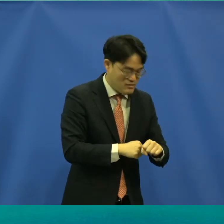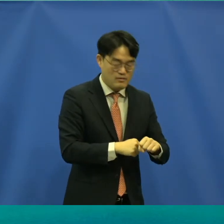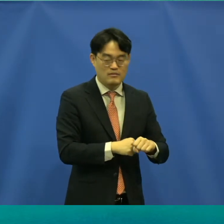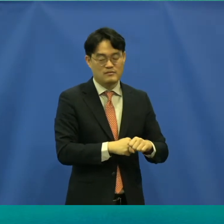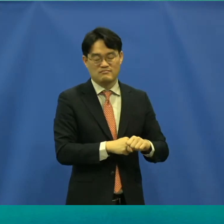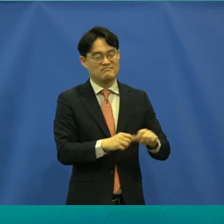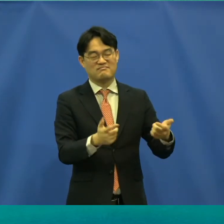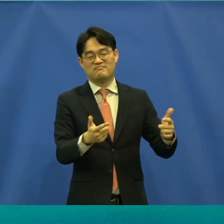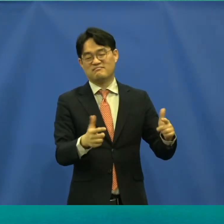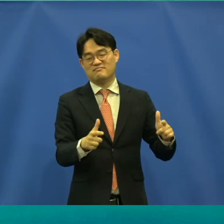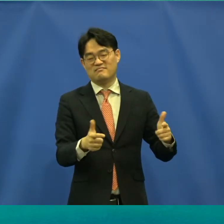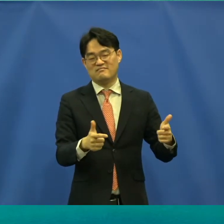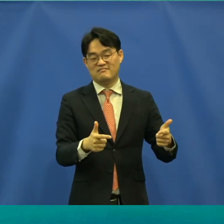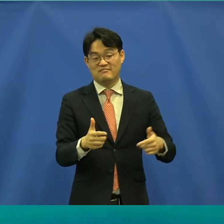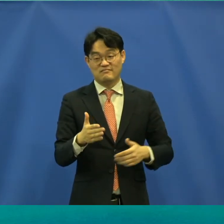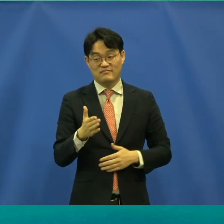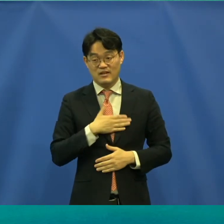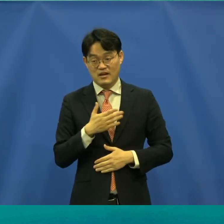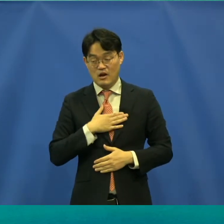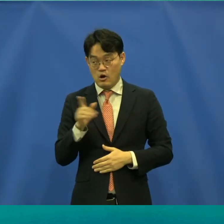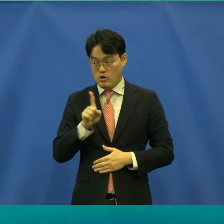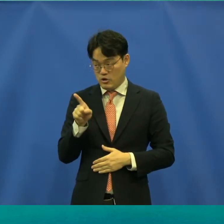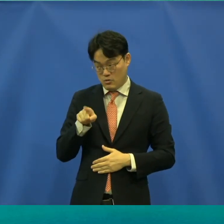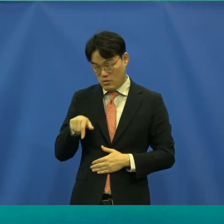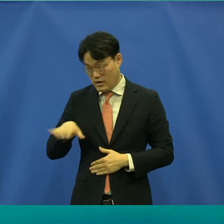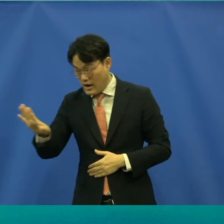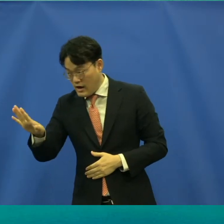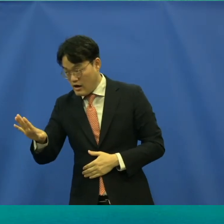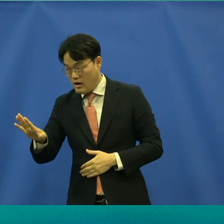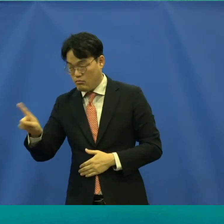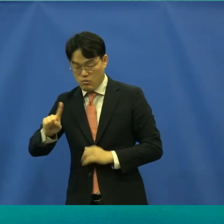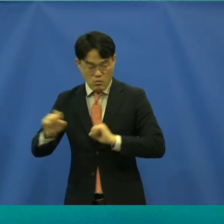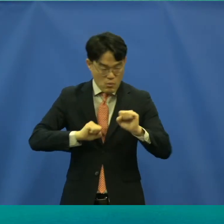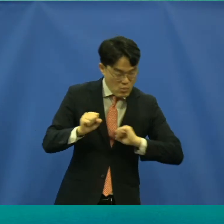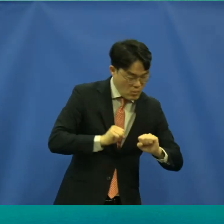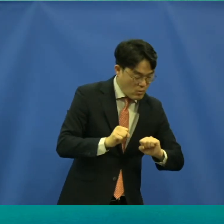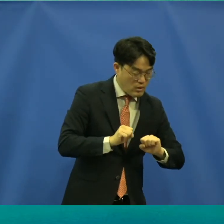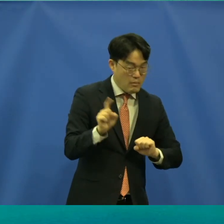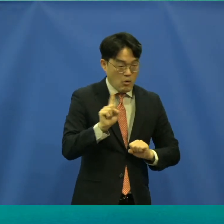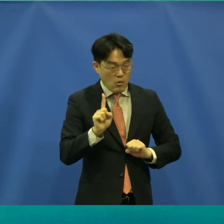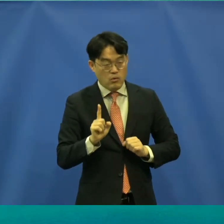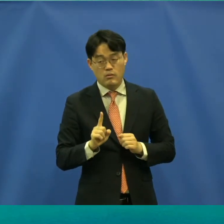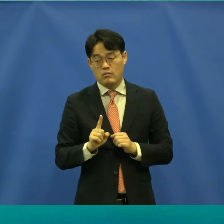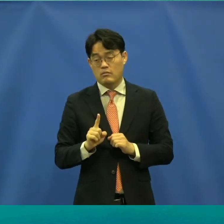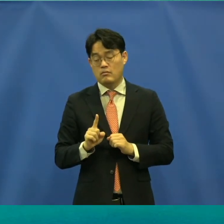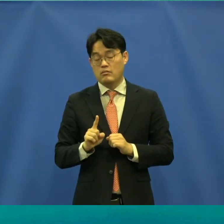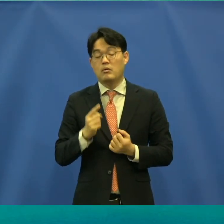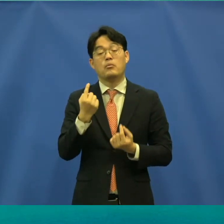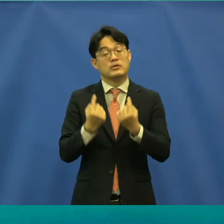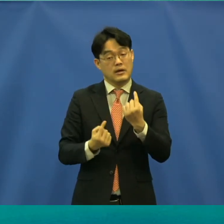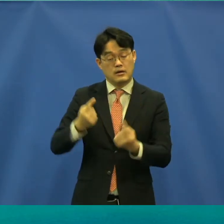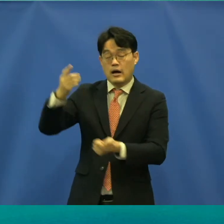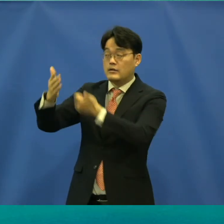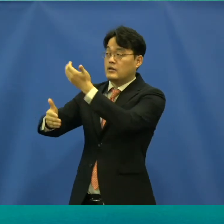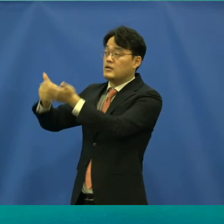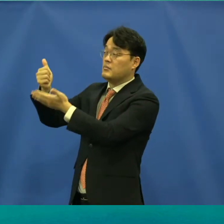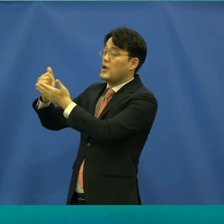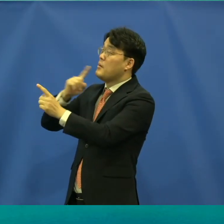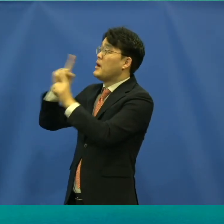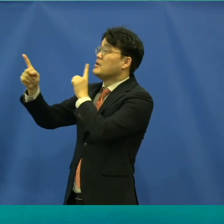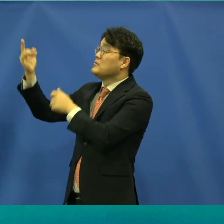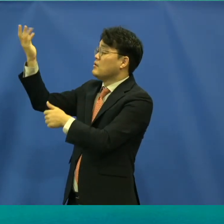내가 어디를 향해 가느냐, 무엇을 하고 있느냐는 중요하지 않아요. 하나님의 말씀이 임해야 한다는 거죠.